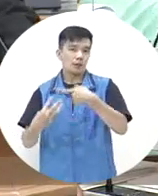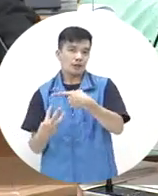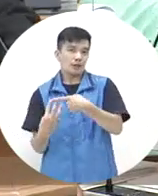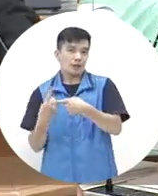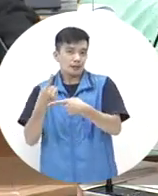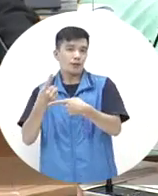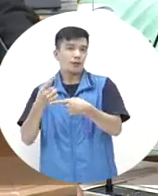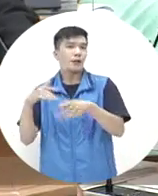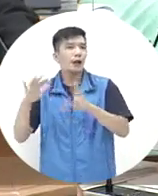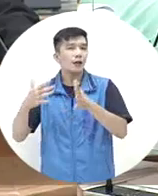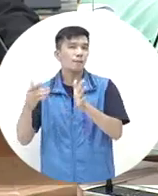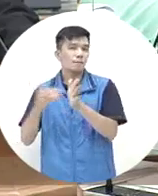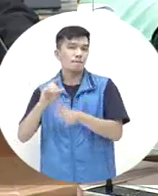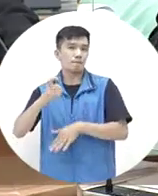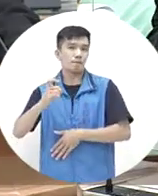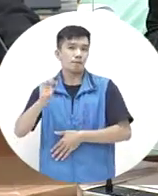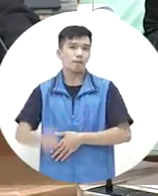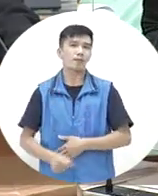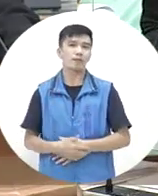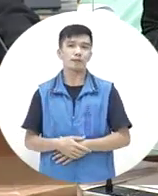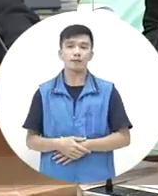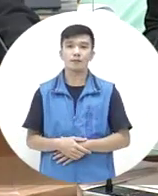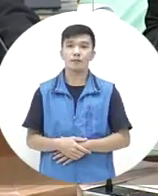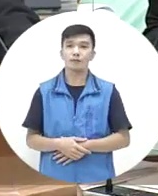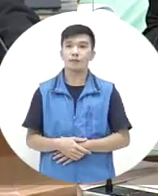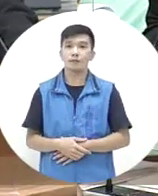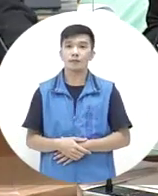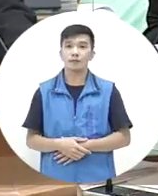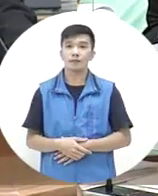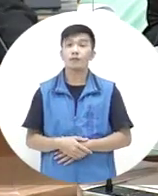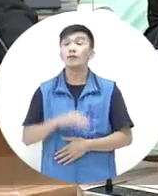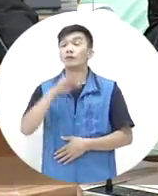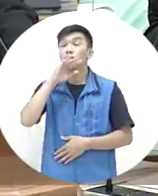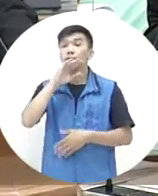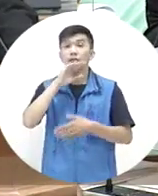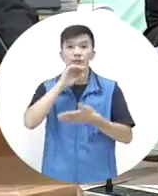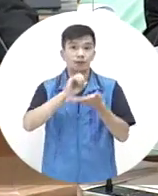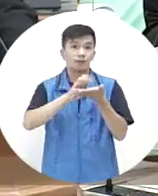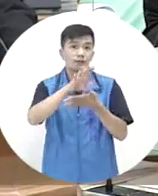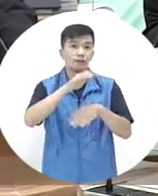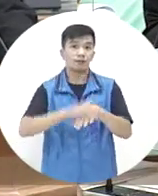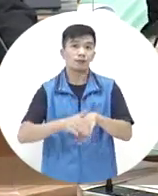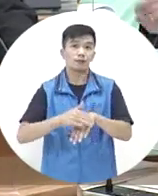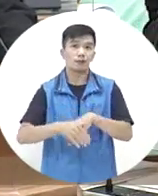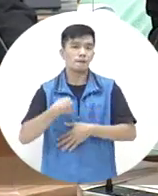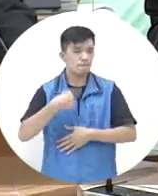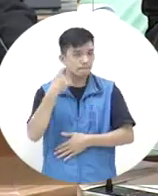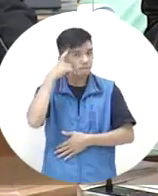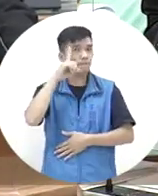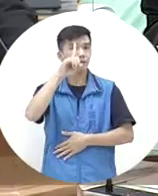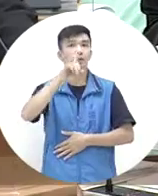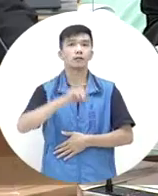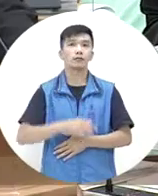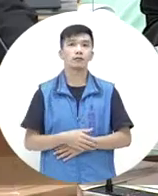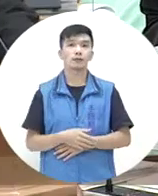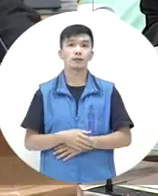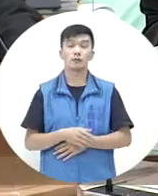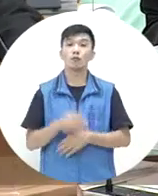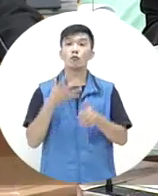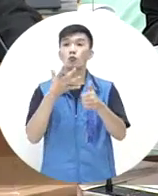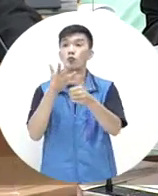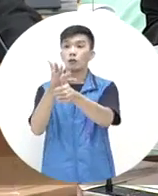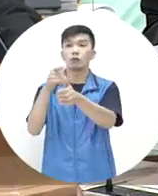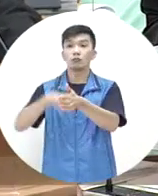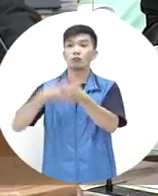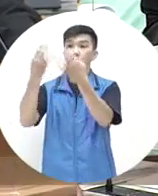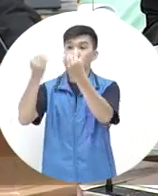没有那么多。 没有这么多啊就是这么多。 等一下请那个捷运局跟你报告。 对。 其实我有一个想法。 啊我这个数字有没有错 来。